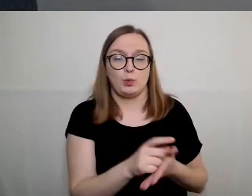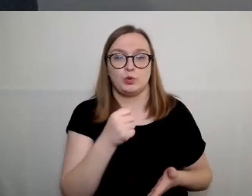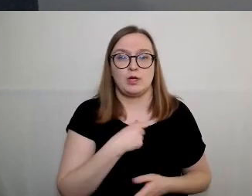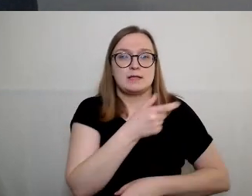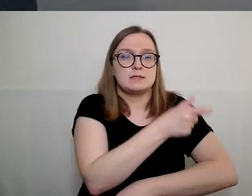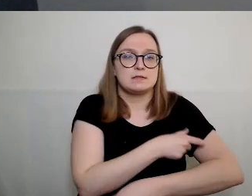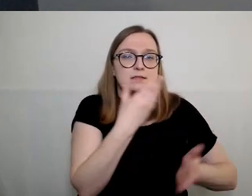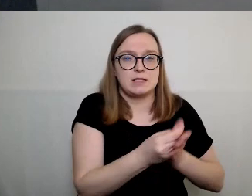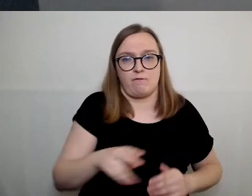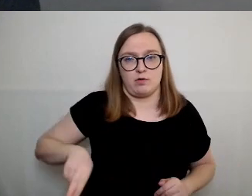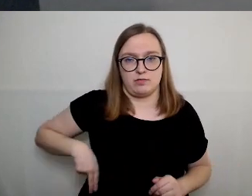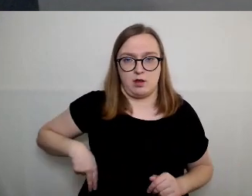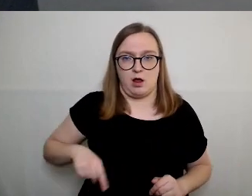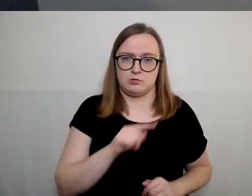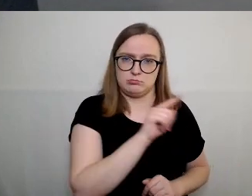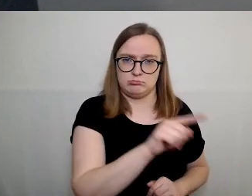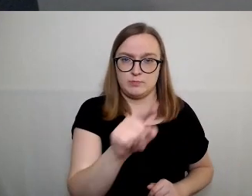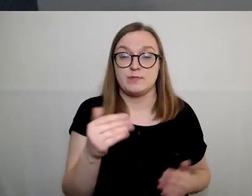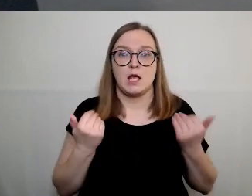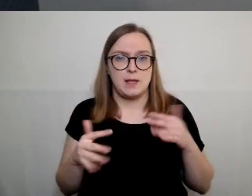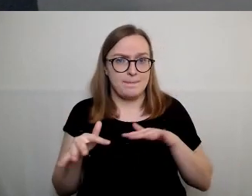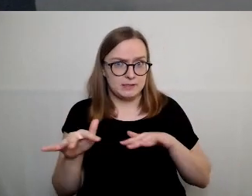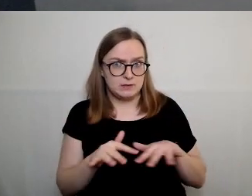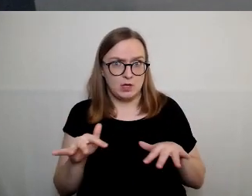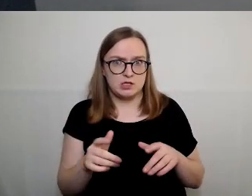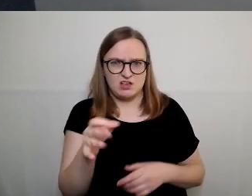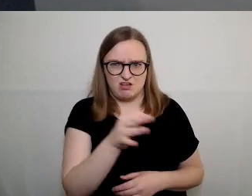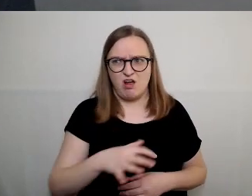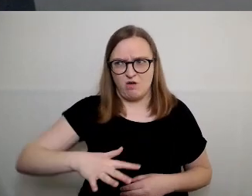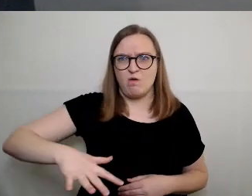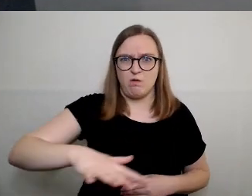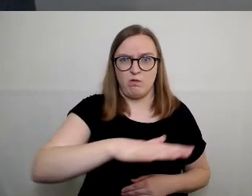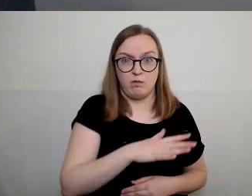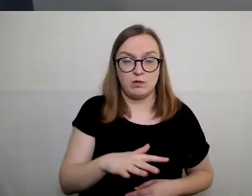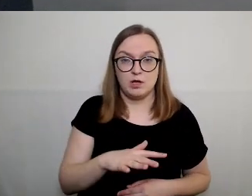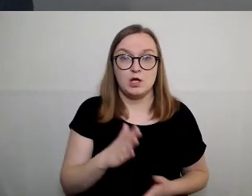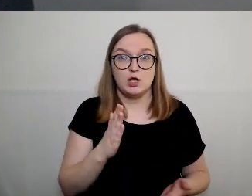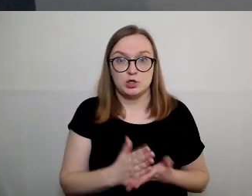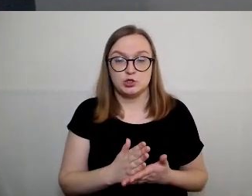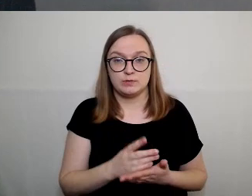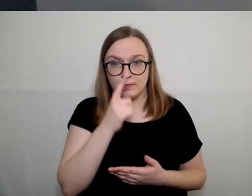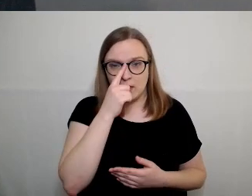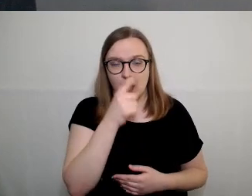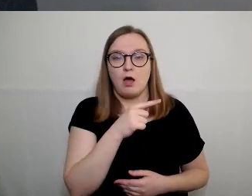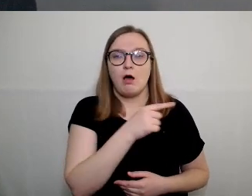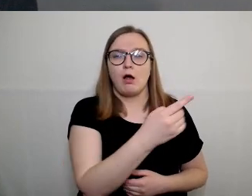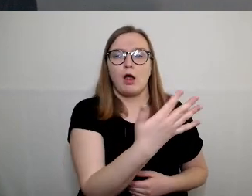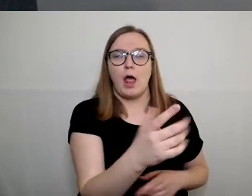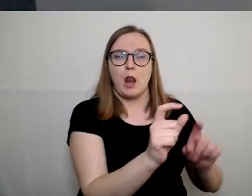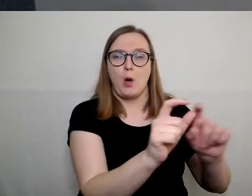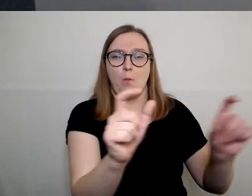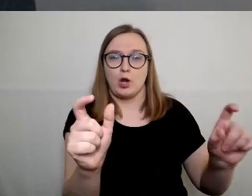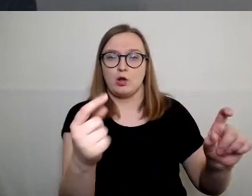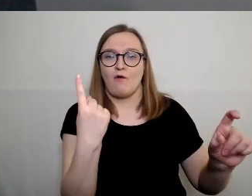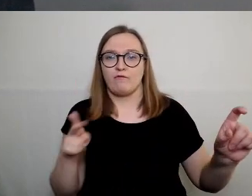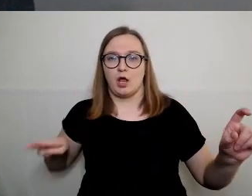direktorių. Tai dabar situacija yra rajone, kur kelias mokyklas aptarnauja vienas direktorius. Tai